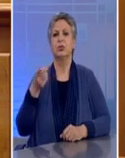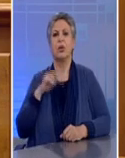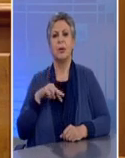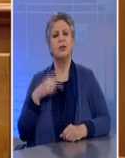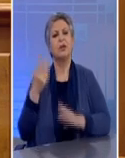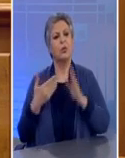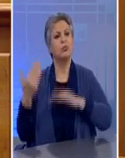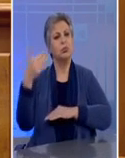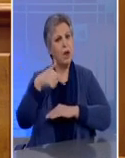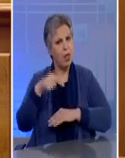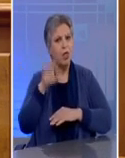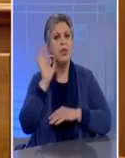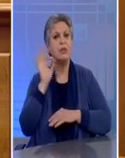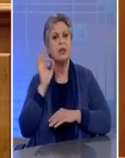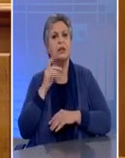για κακοδικία.